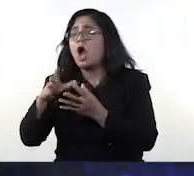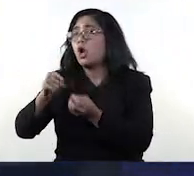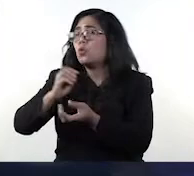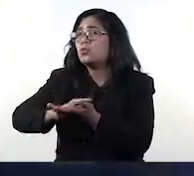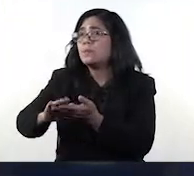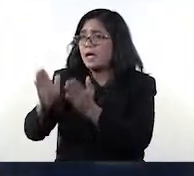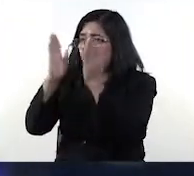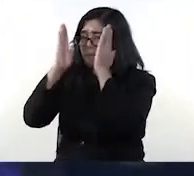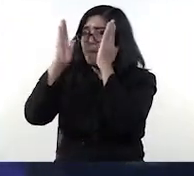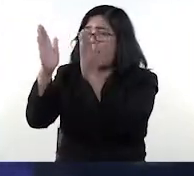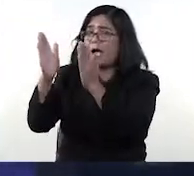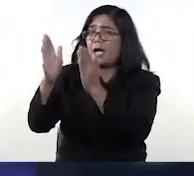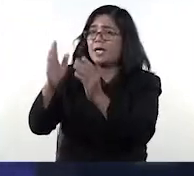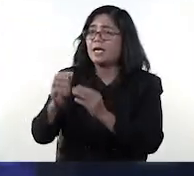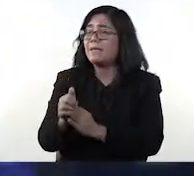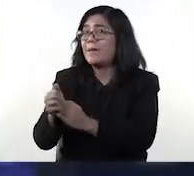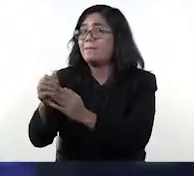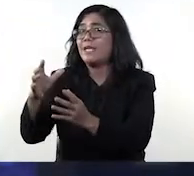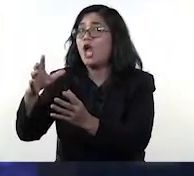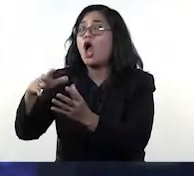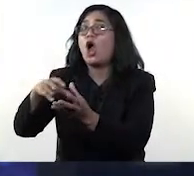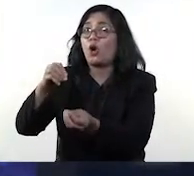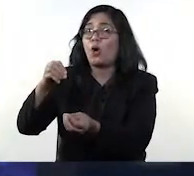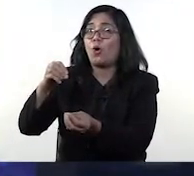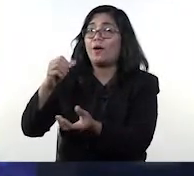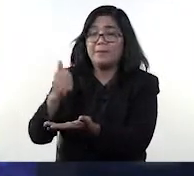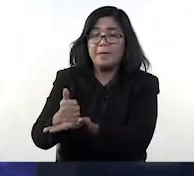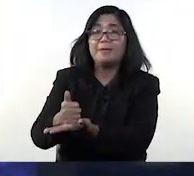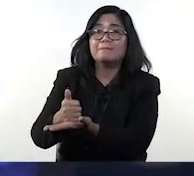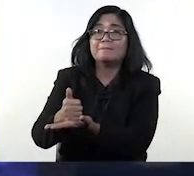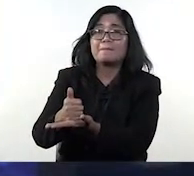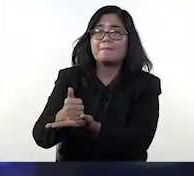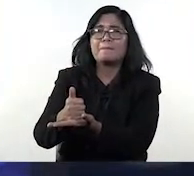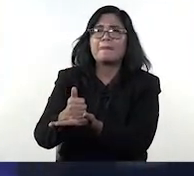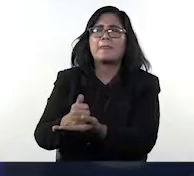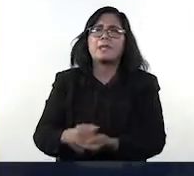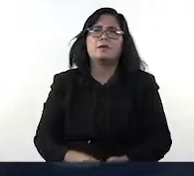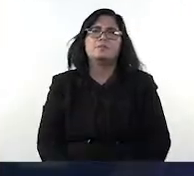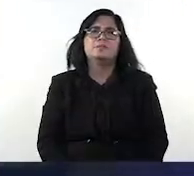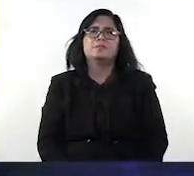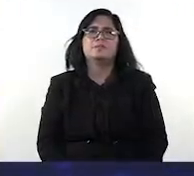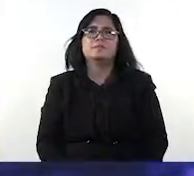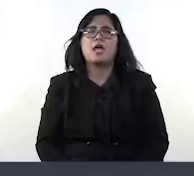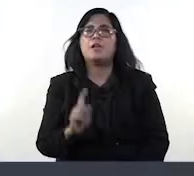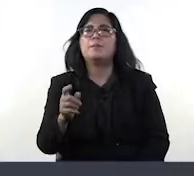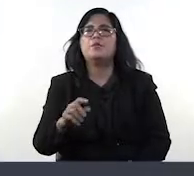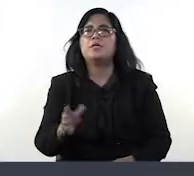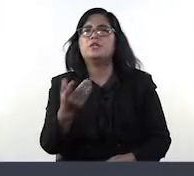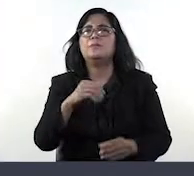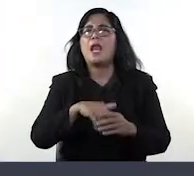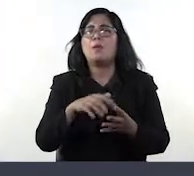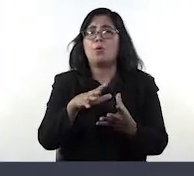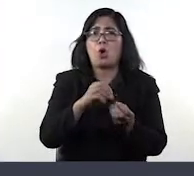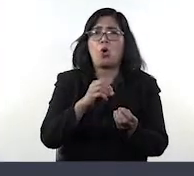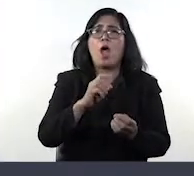Hai Makin mengarahkan kita untuk dipimpin roh Hai Nara promener sih Hai selanjutnya Adapun untuk hidup laper